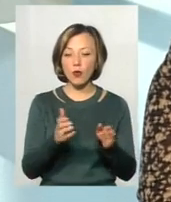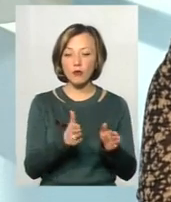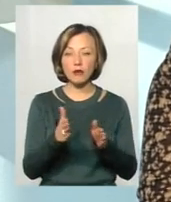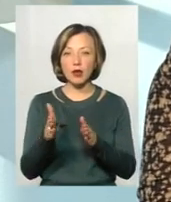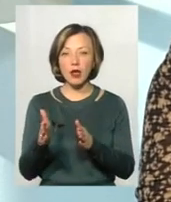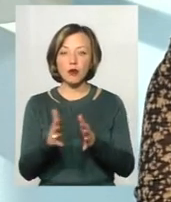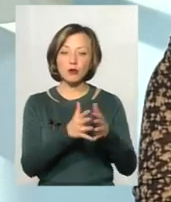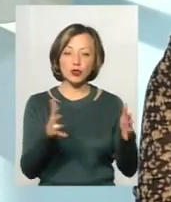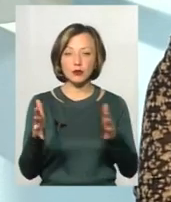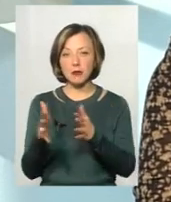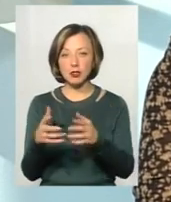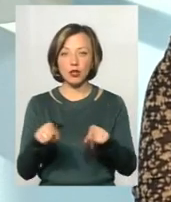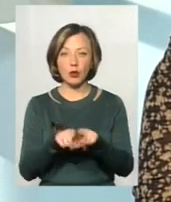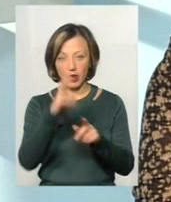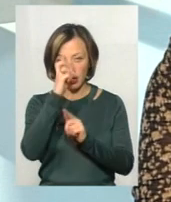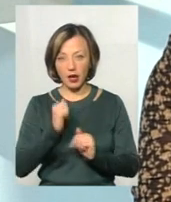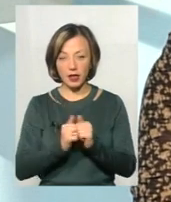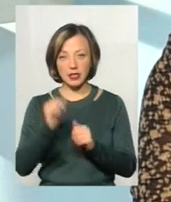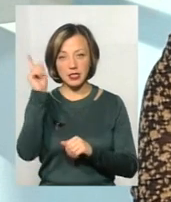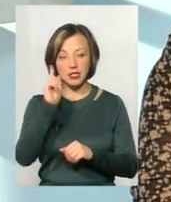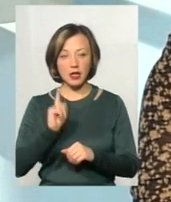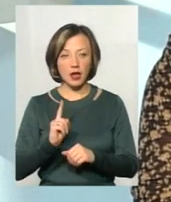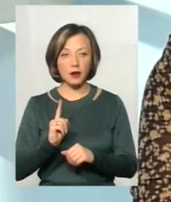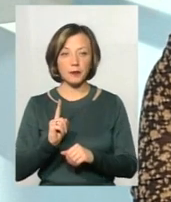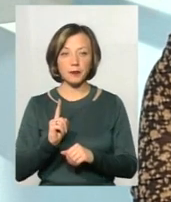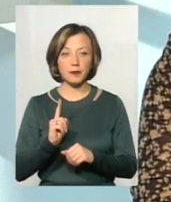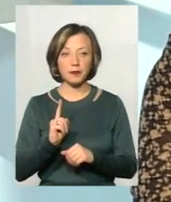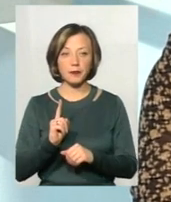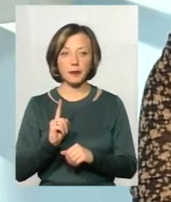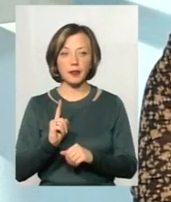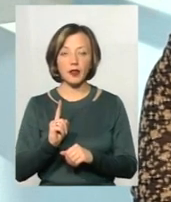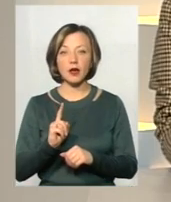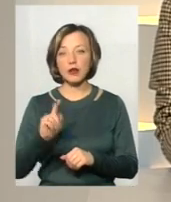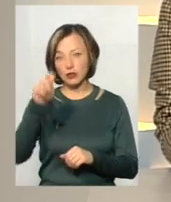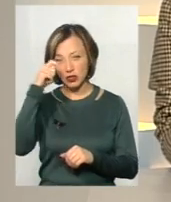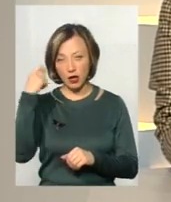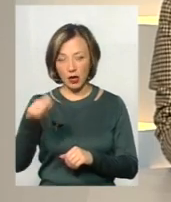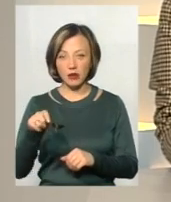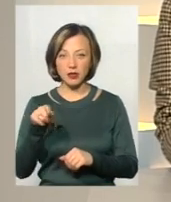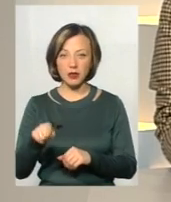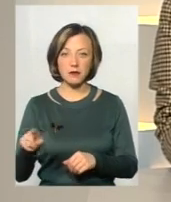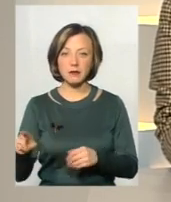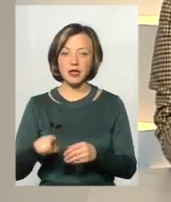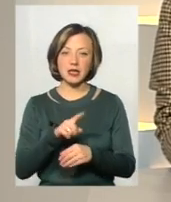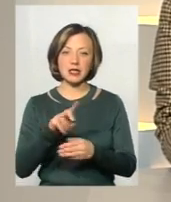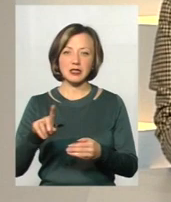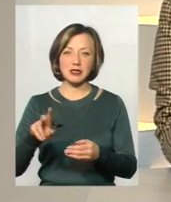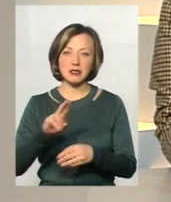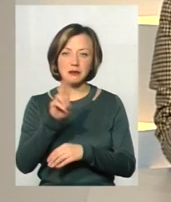дивляться більше-менше. Для такої країни, як Ізраїль, країна жарка, тобто там заповзають туди змії, різні такі